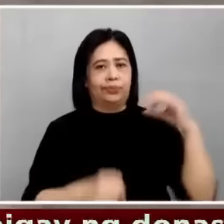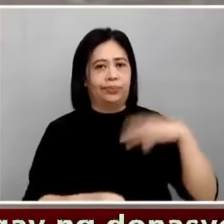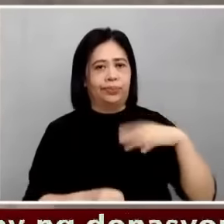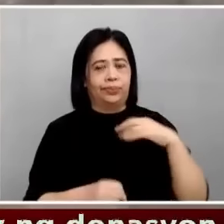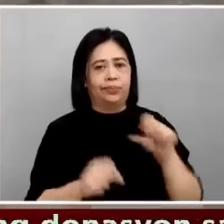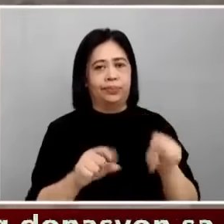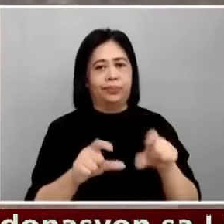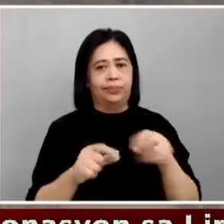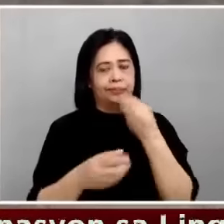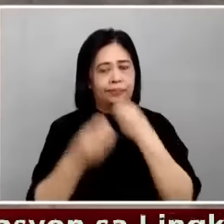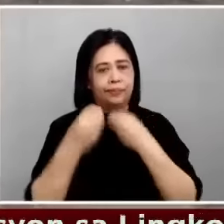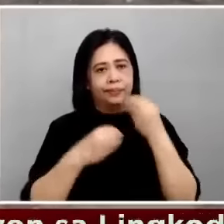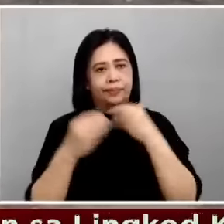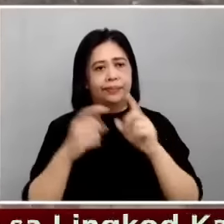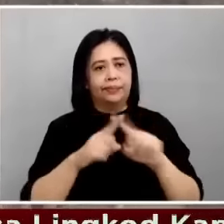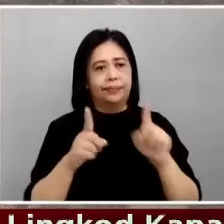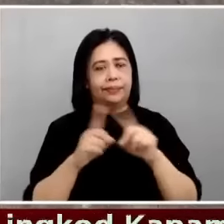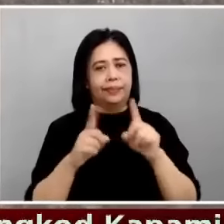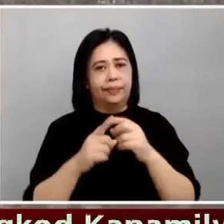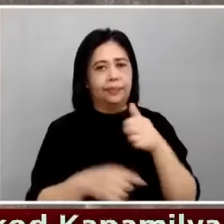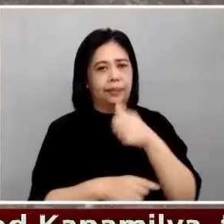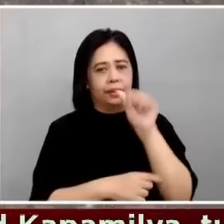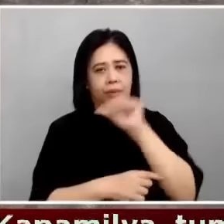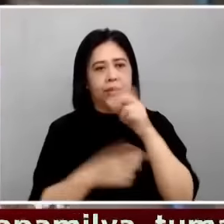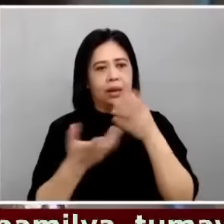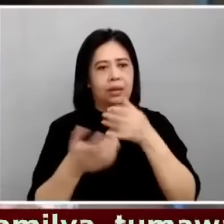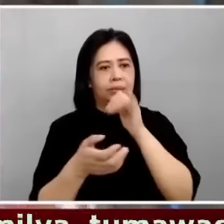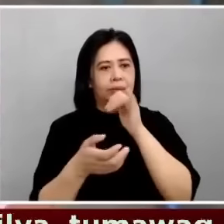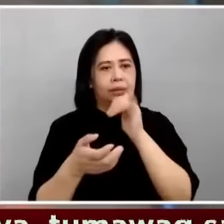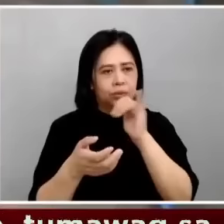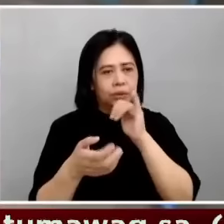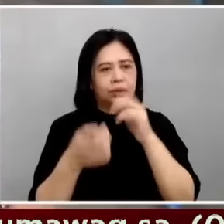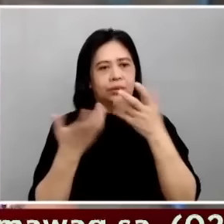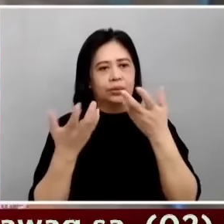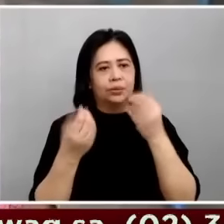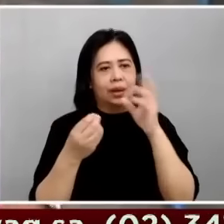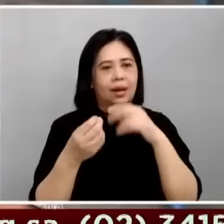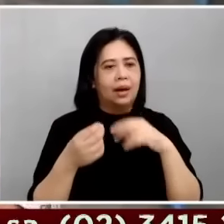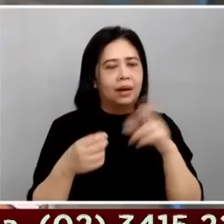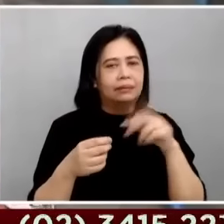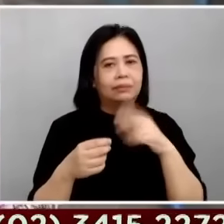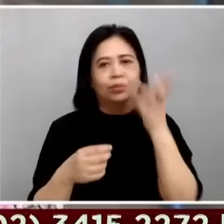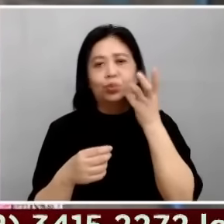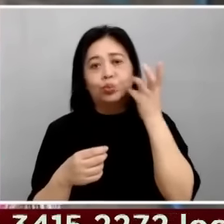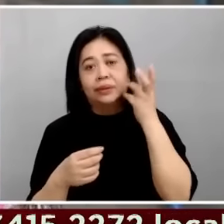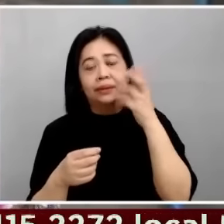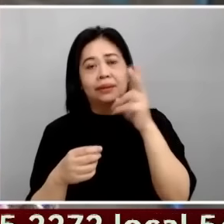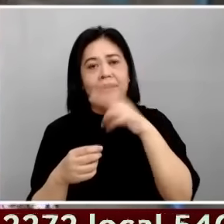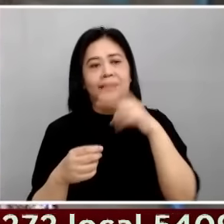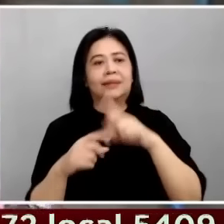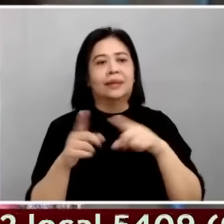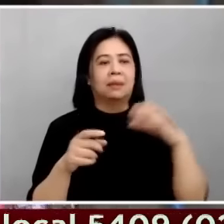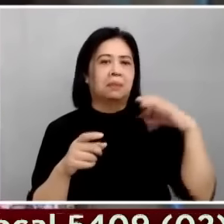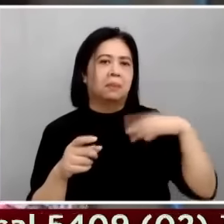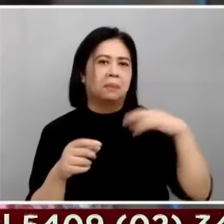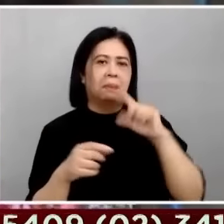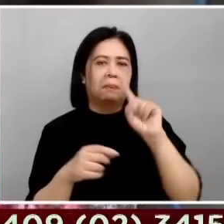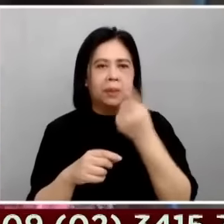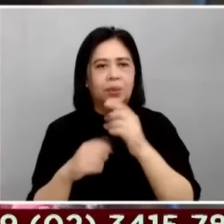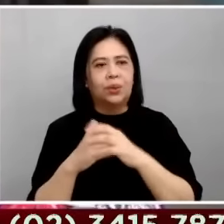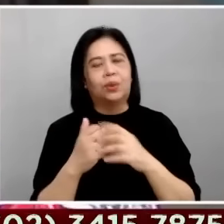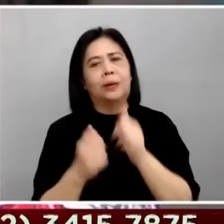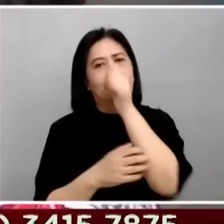ng pagkain at mga maiinom sa bahay niya. Nagtitinda-tinda po ako tapos may tubo na konti, piso. Nagsasaga po